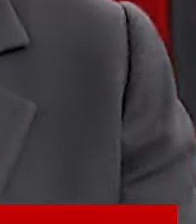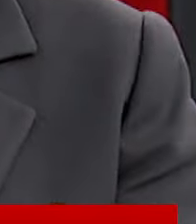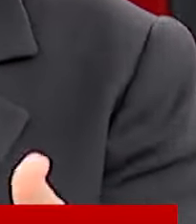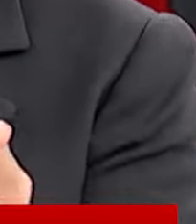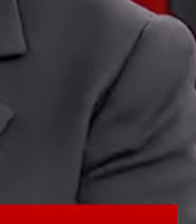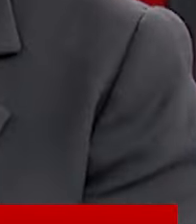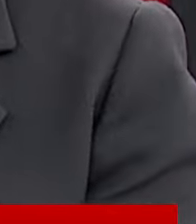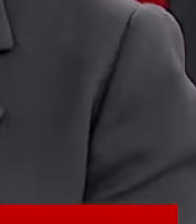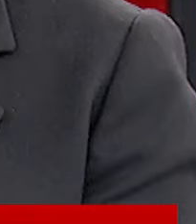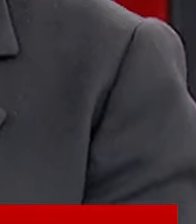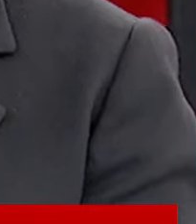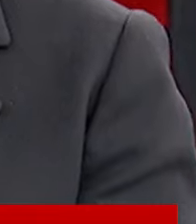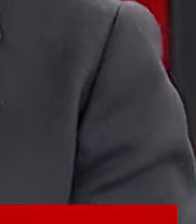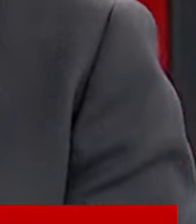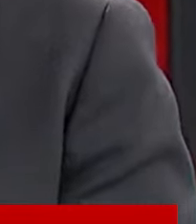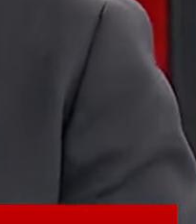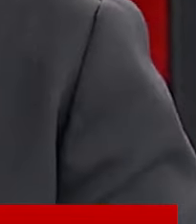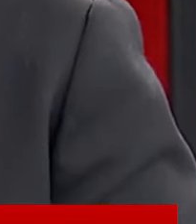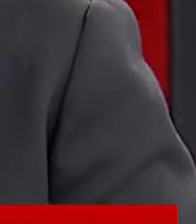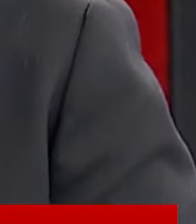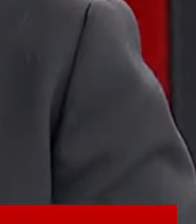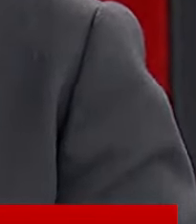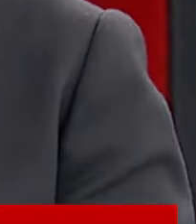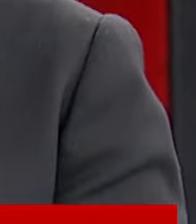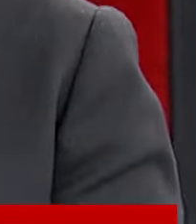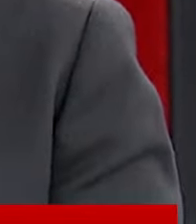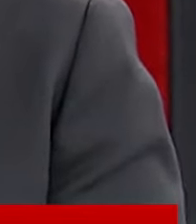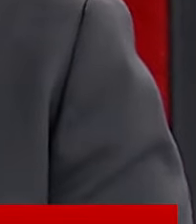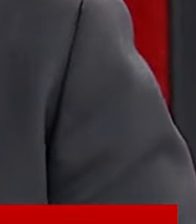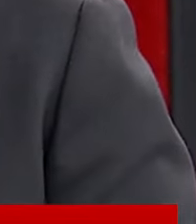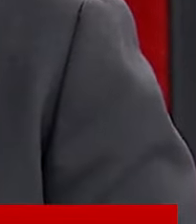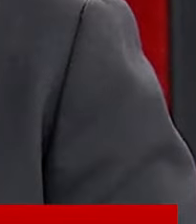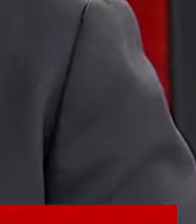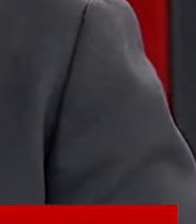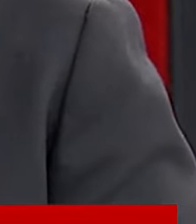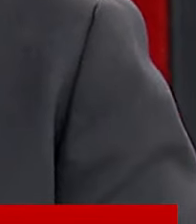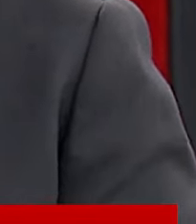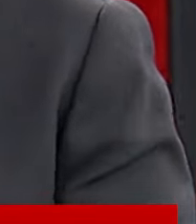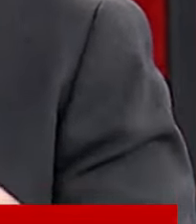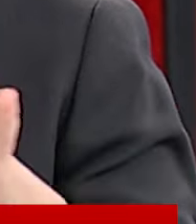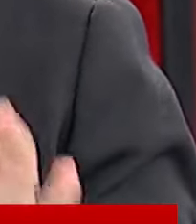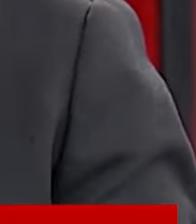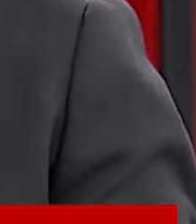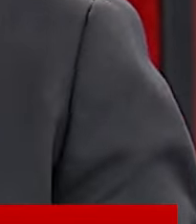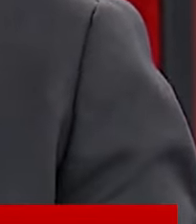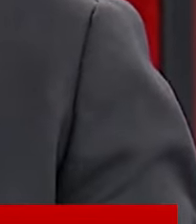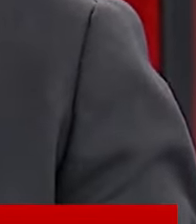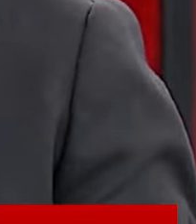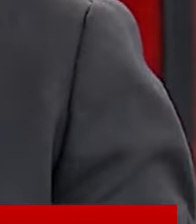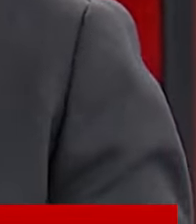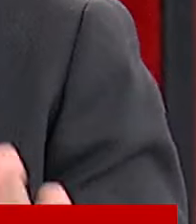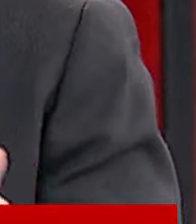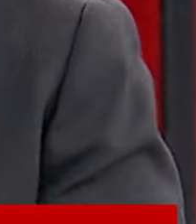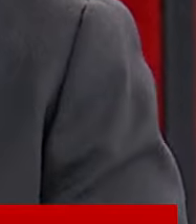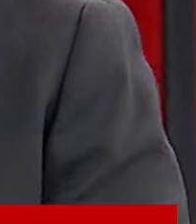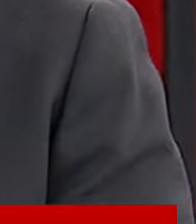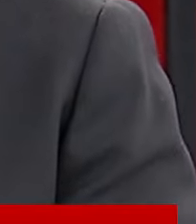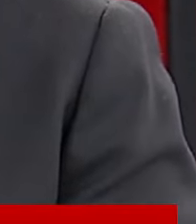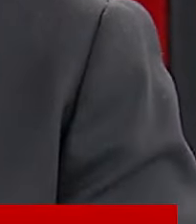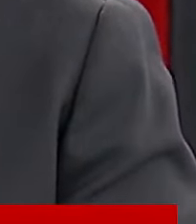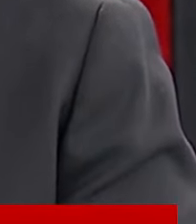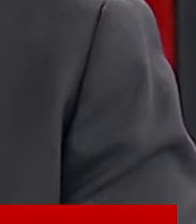yarattıkları gibi staj ve çıraklık mağdurları Bağkur prim borcu olanları emeklilikte yaşa takılanların bütün mağduriyetlerini